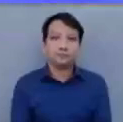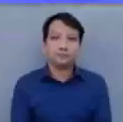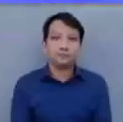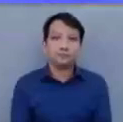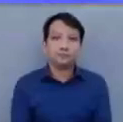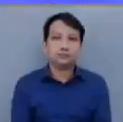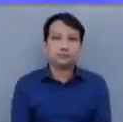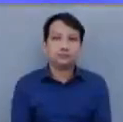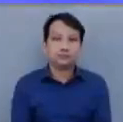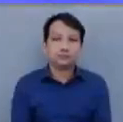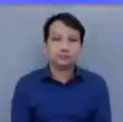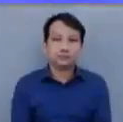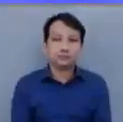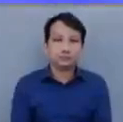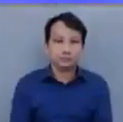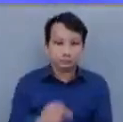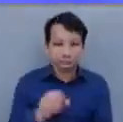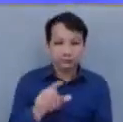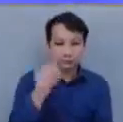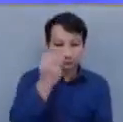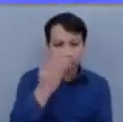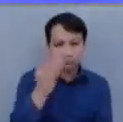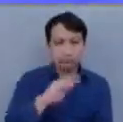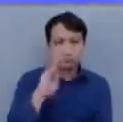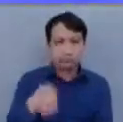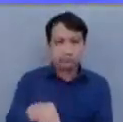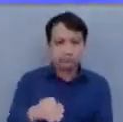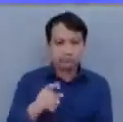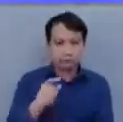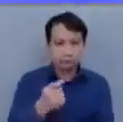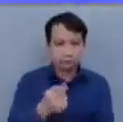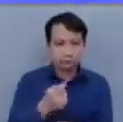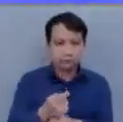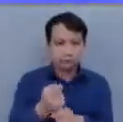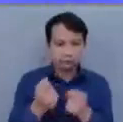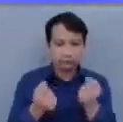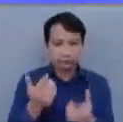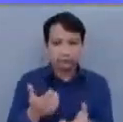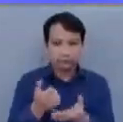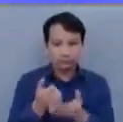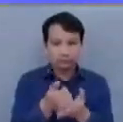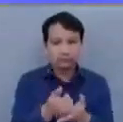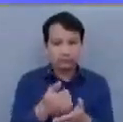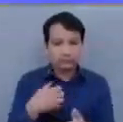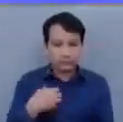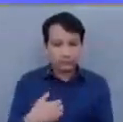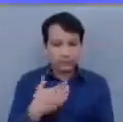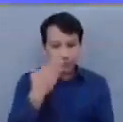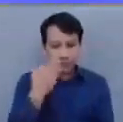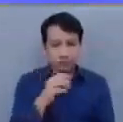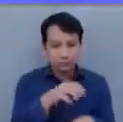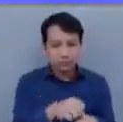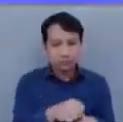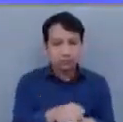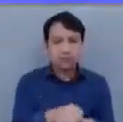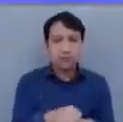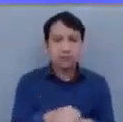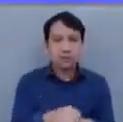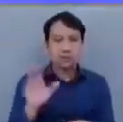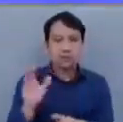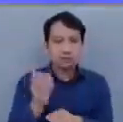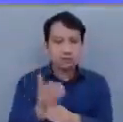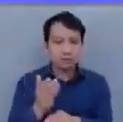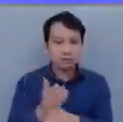Santa Cruz, Maynila, isang taxi driver ang humingi ng tulong sa mga pulis matapos makarnap ang kanyang pampasaherong sasakyan.